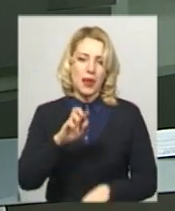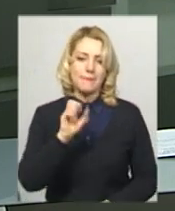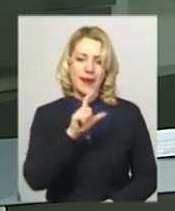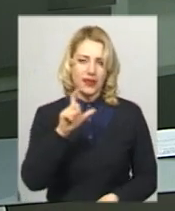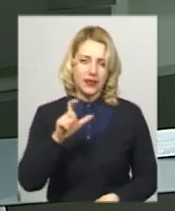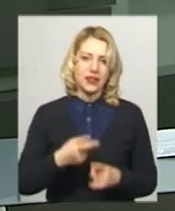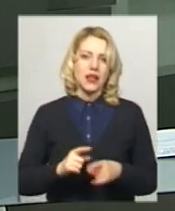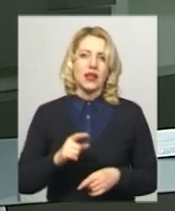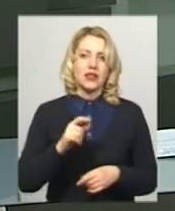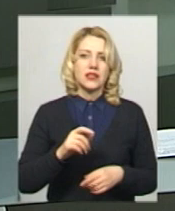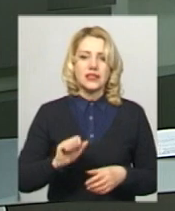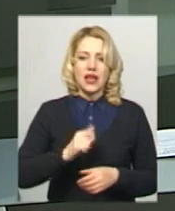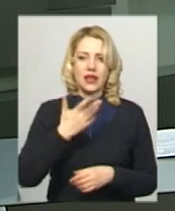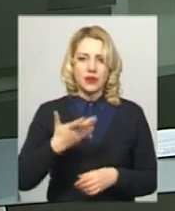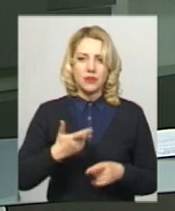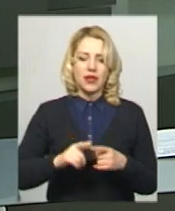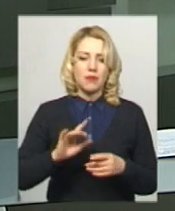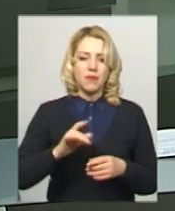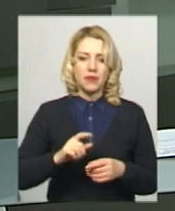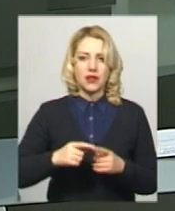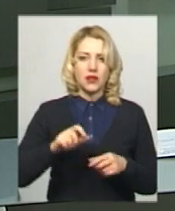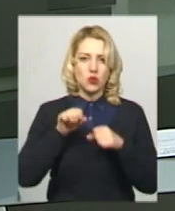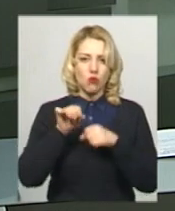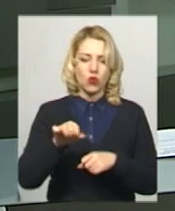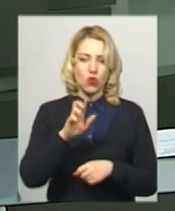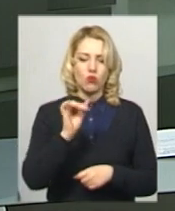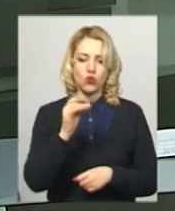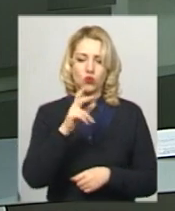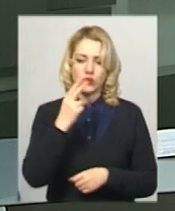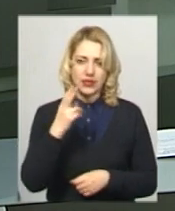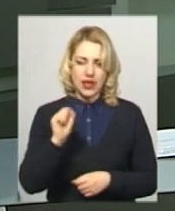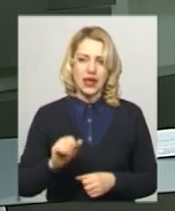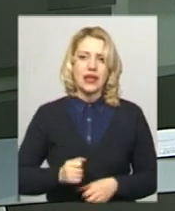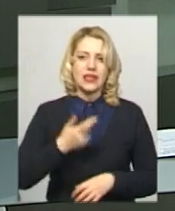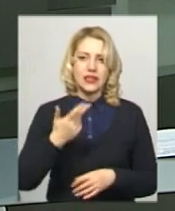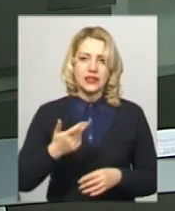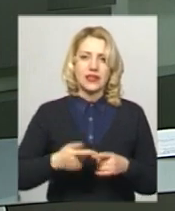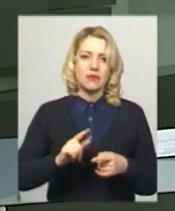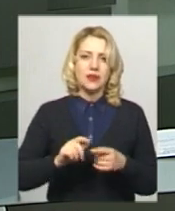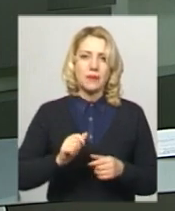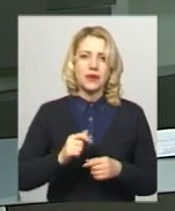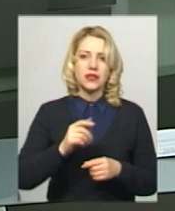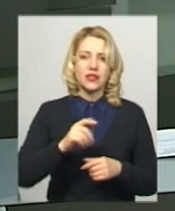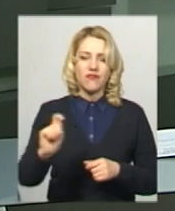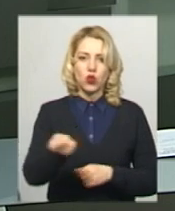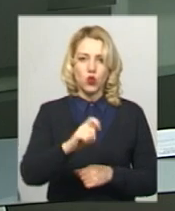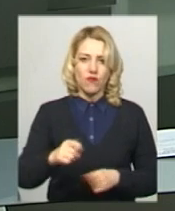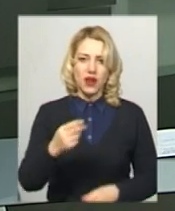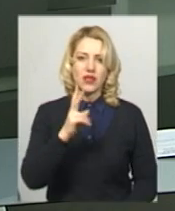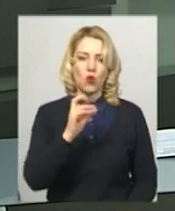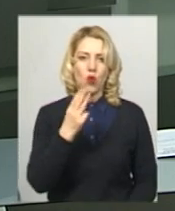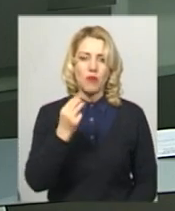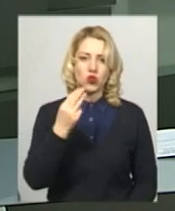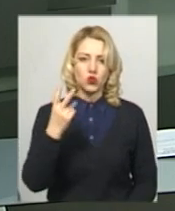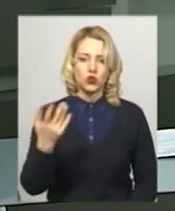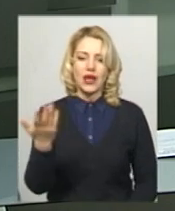Бех-Романчук, срібна призерка чемпіонату Європи з боксу Марія Боруца та срібна призерка чемпіонату Європи з фехтування на шаблях Аліна Комащук